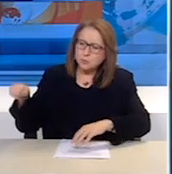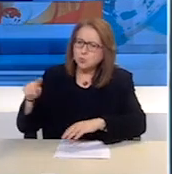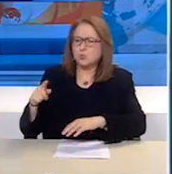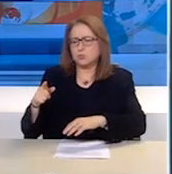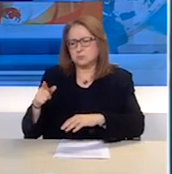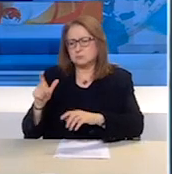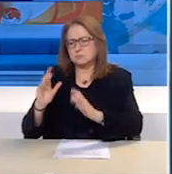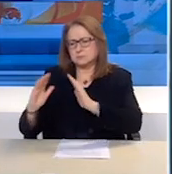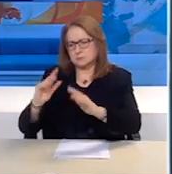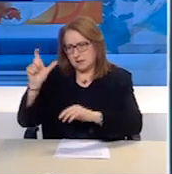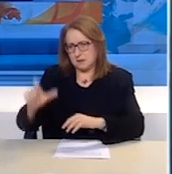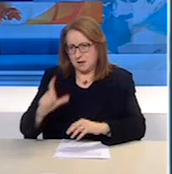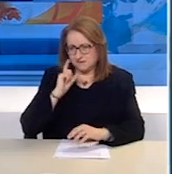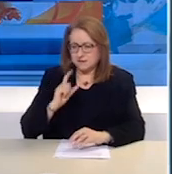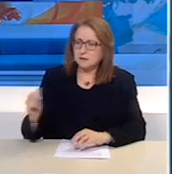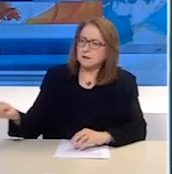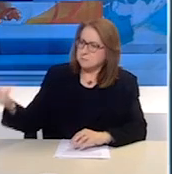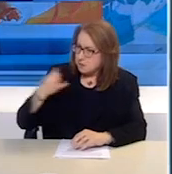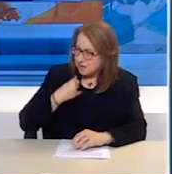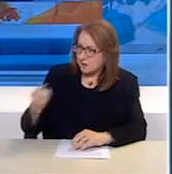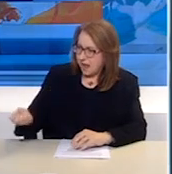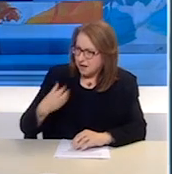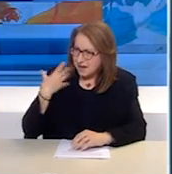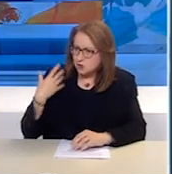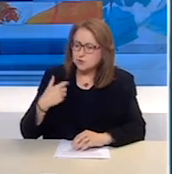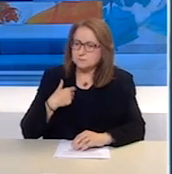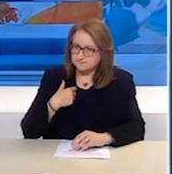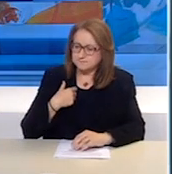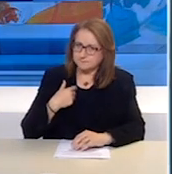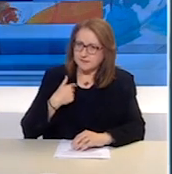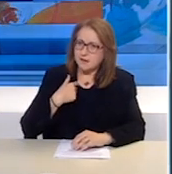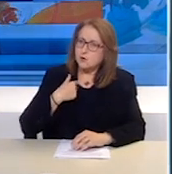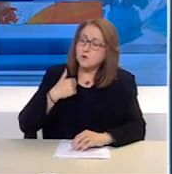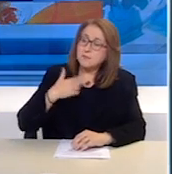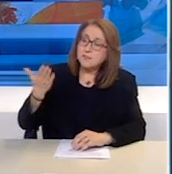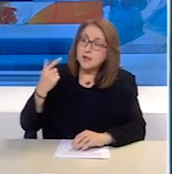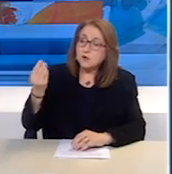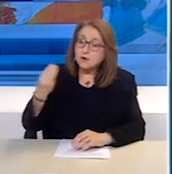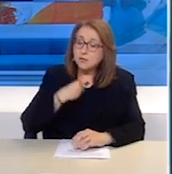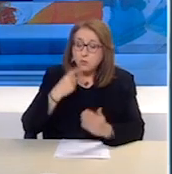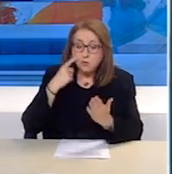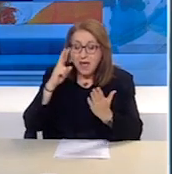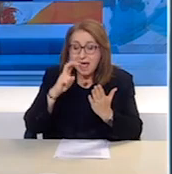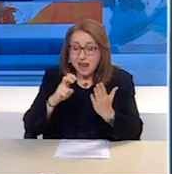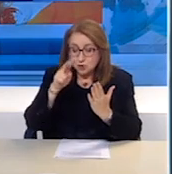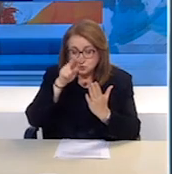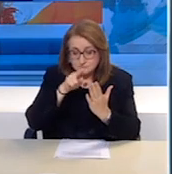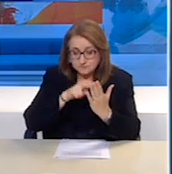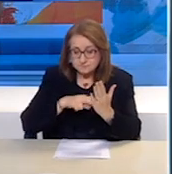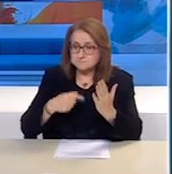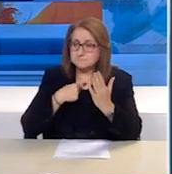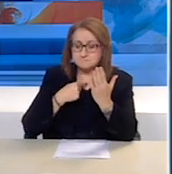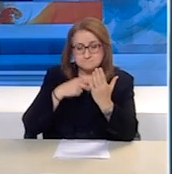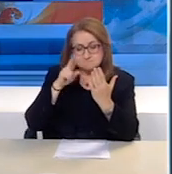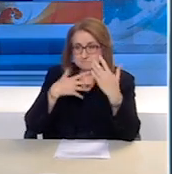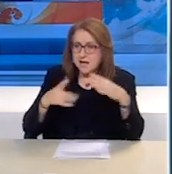περιστατικό και ζήτησα από το Εθνικό Κέντρο Αναφοράς να μου δώσει το ιστορικό τον ελέγχο της. Όντως πρόκειται για μια ασθενή η